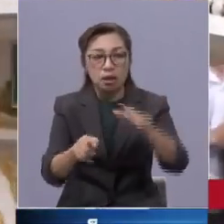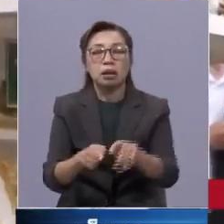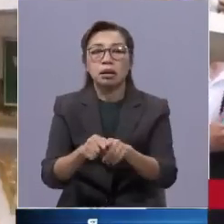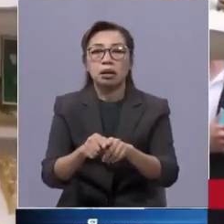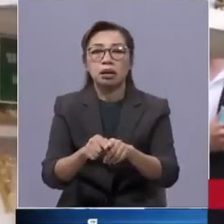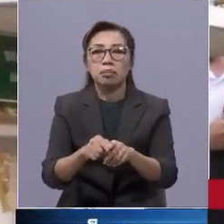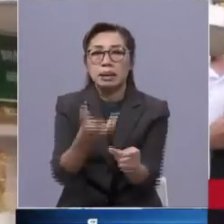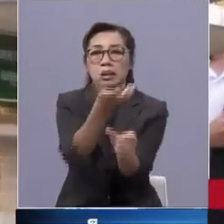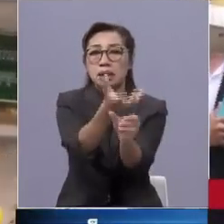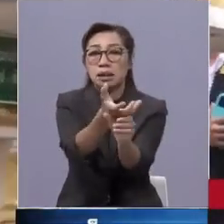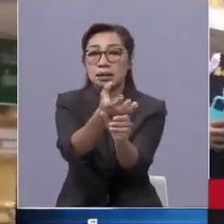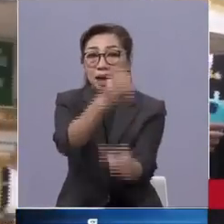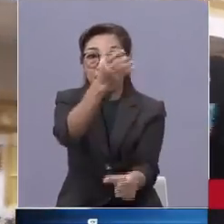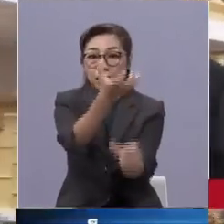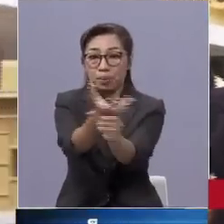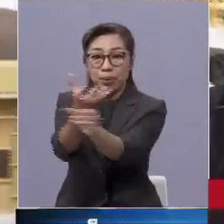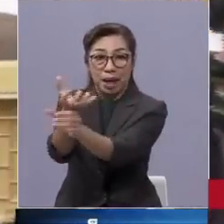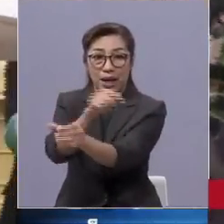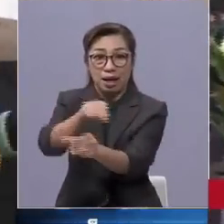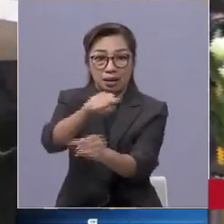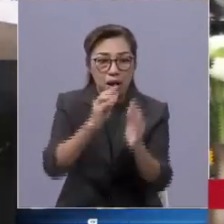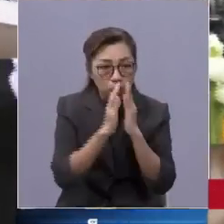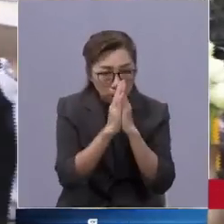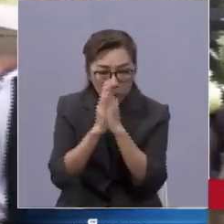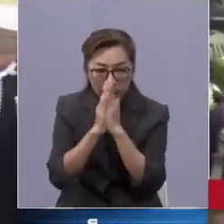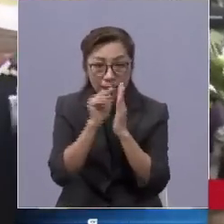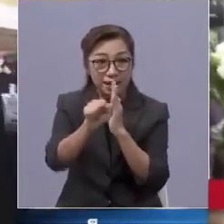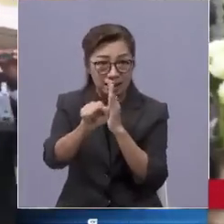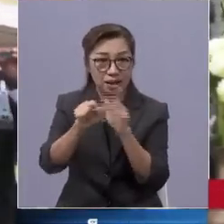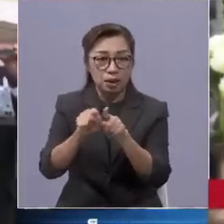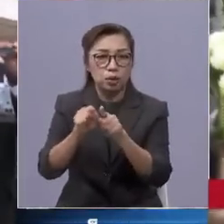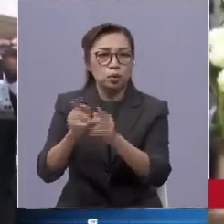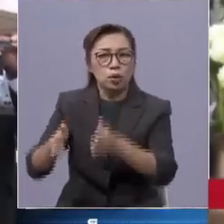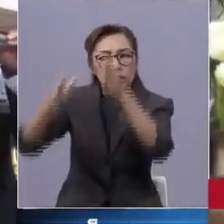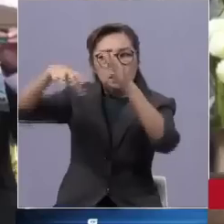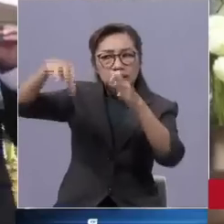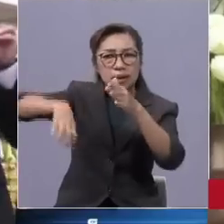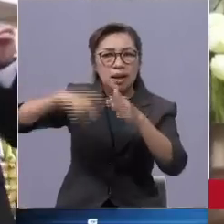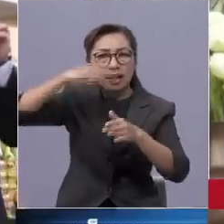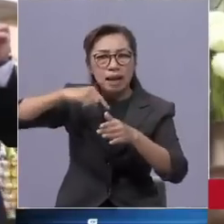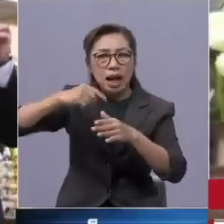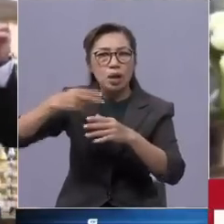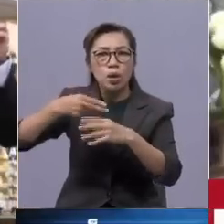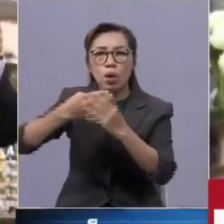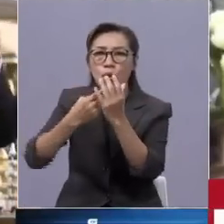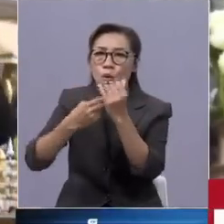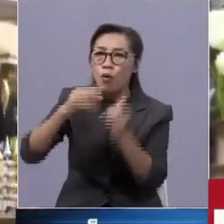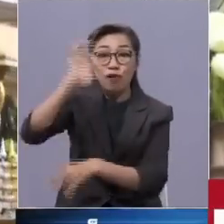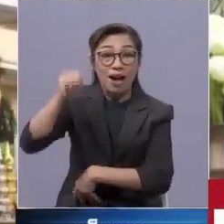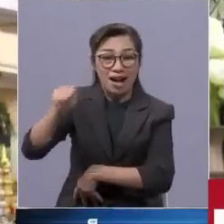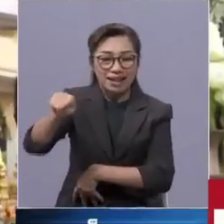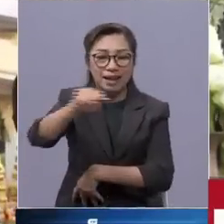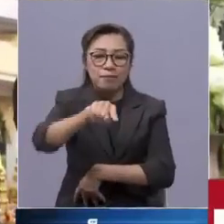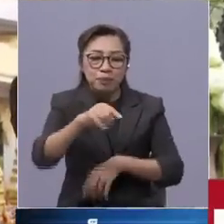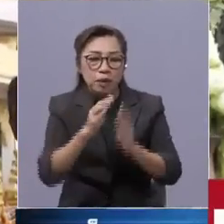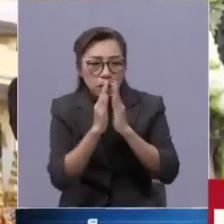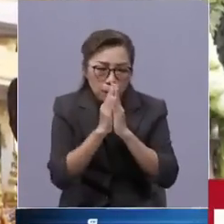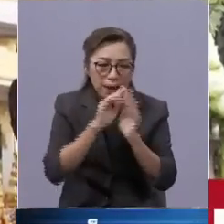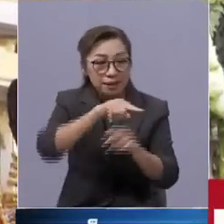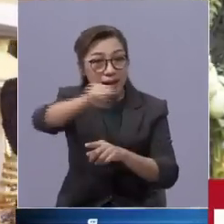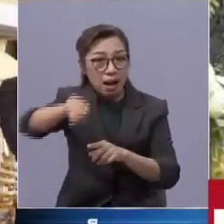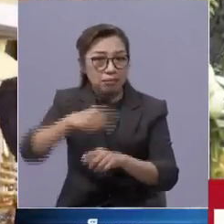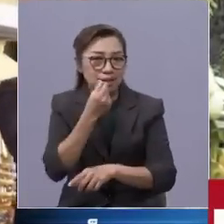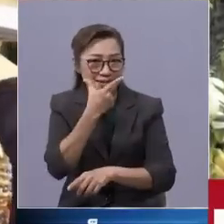ายที่บริเวณด้านล่างข้างตึกไทยคู่ฟ้าซึ่งตลอดการทำพิธีนะครับนายกรัฐมนตรีมีสีหน้าที่ยิ้มแย้มแจ่มใสก่อนตอบคำถ